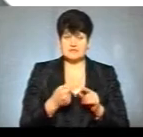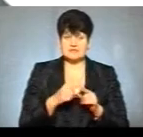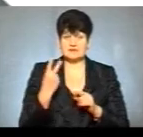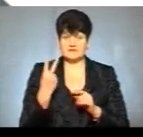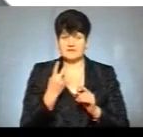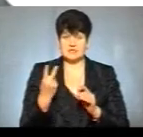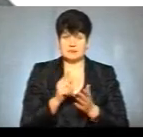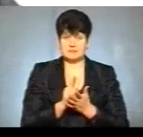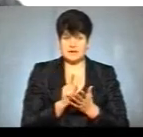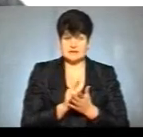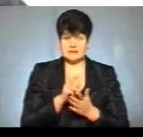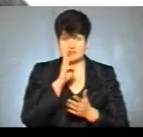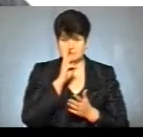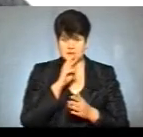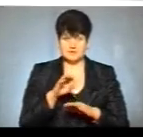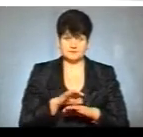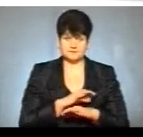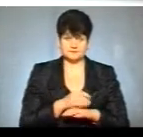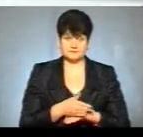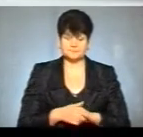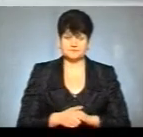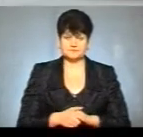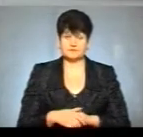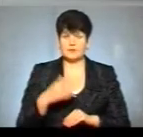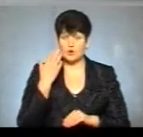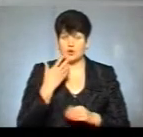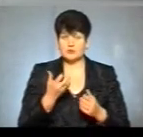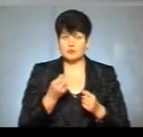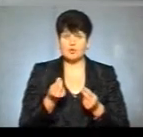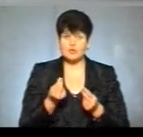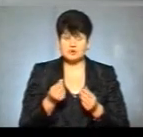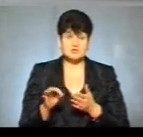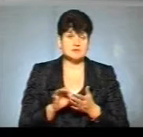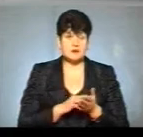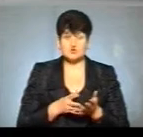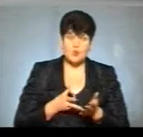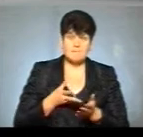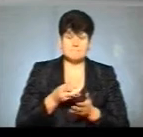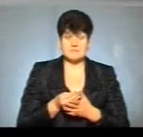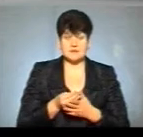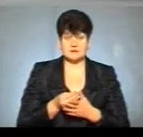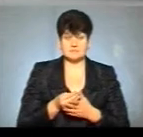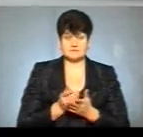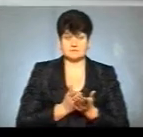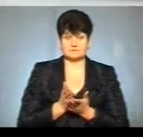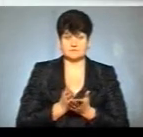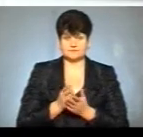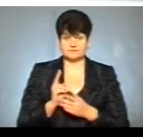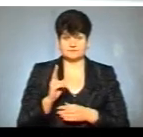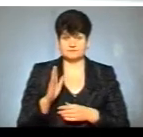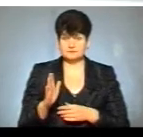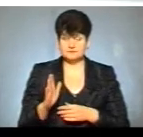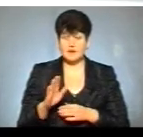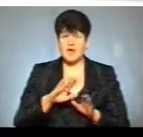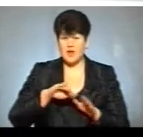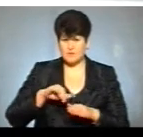пенсії подружжя та зарплатня чоловіка. Коли отримує гроші, одразу платимо за комуналку. А потім